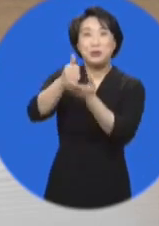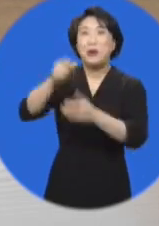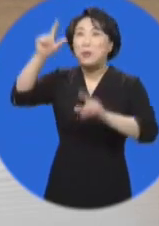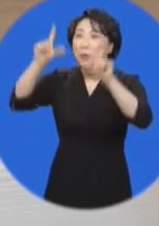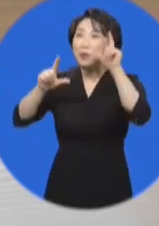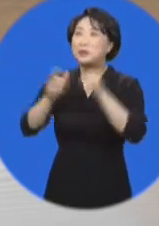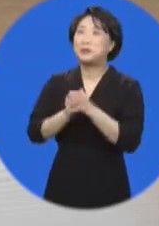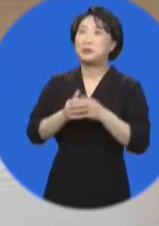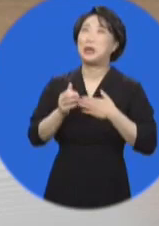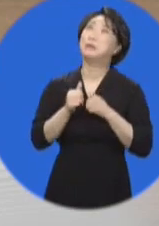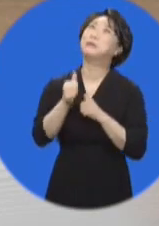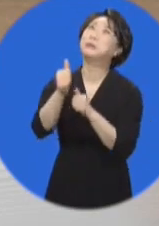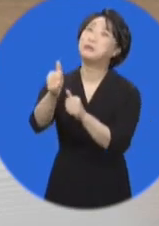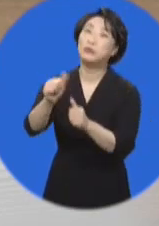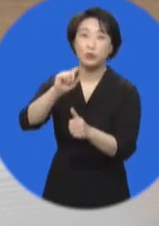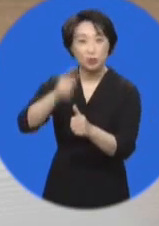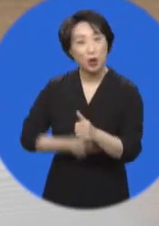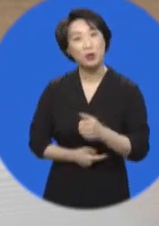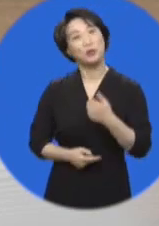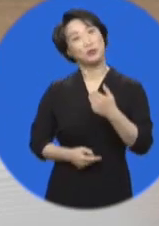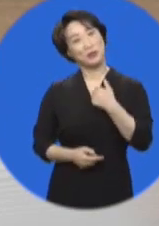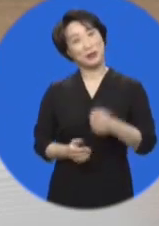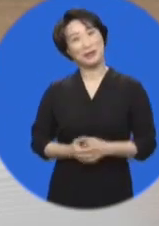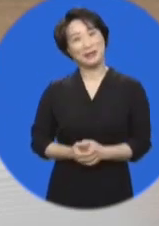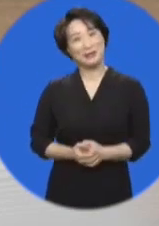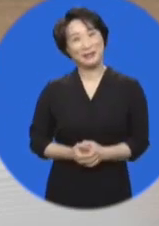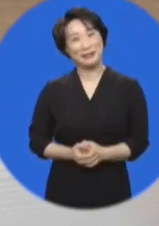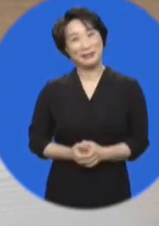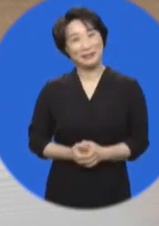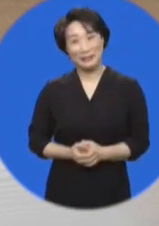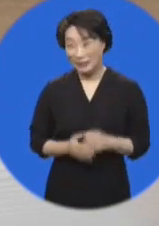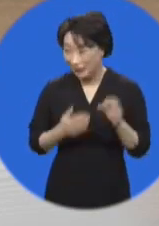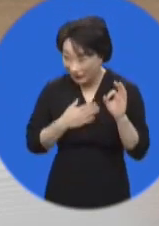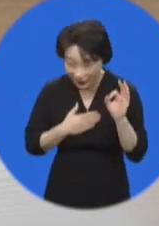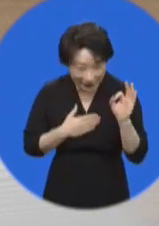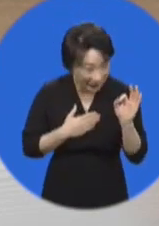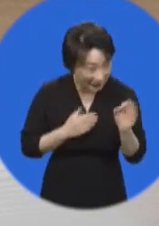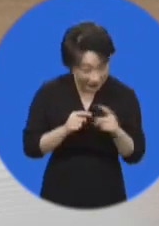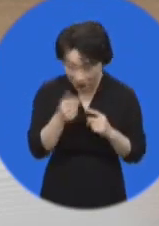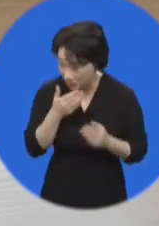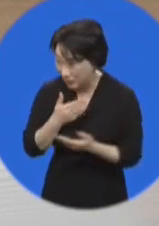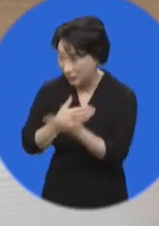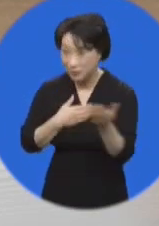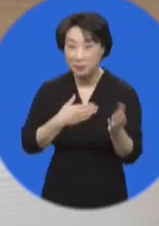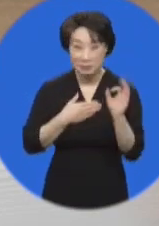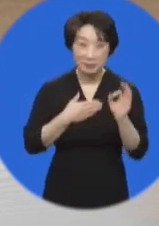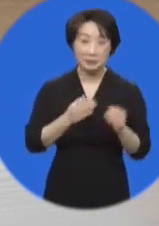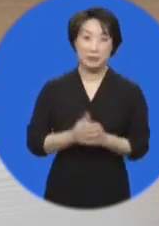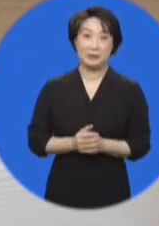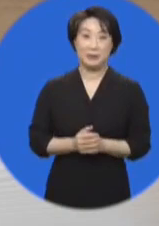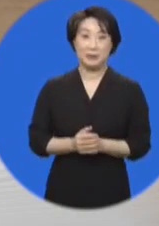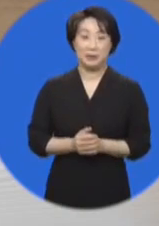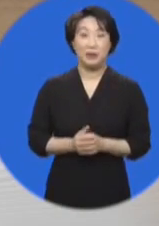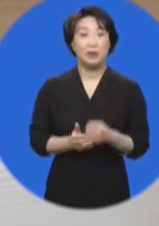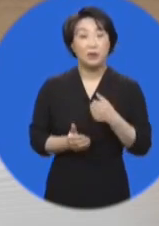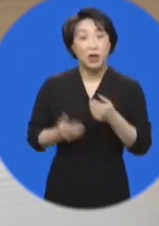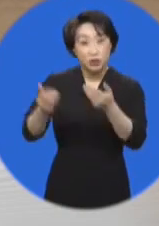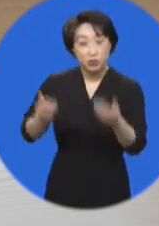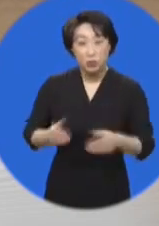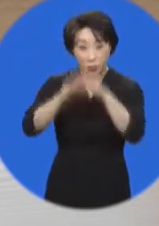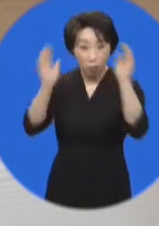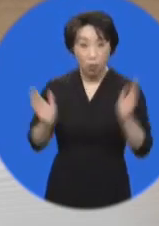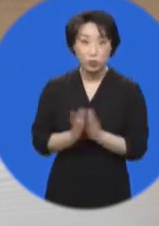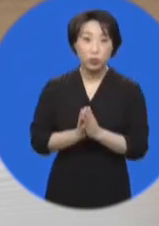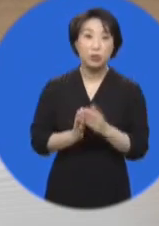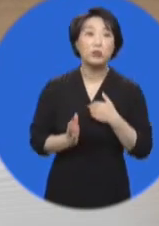모습을 따라가야 당연한 것 아니냐 그 말. 이해가 되십니까? 예. 내게 주신 모든